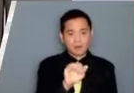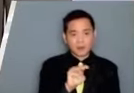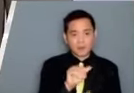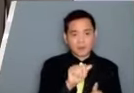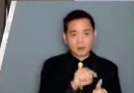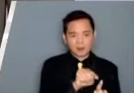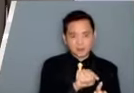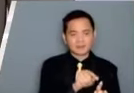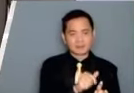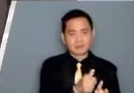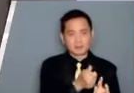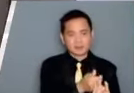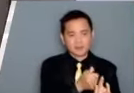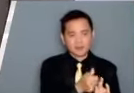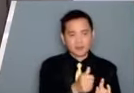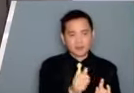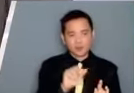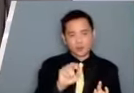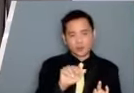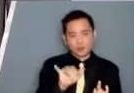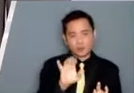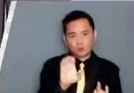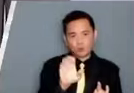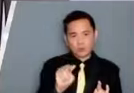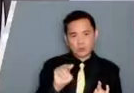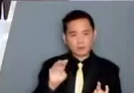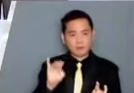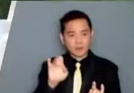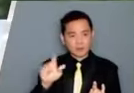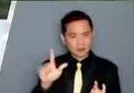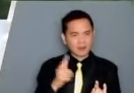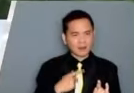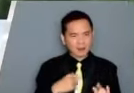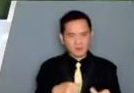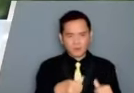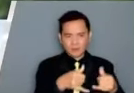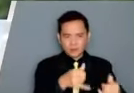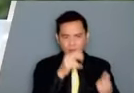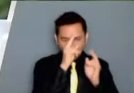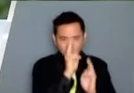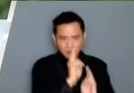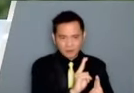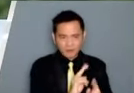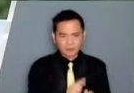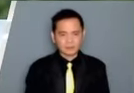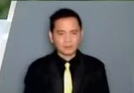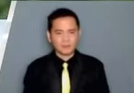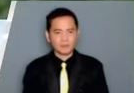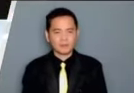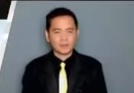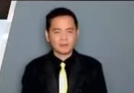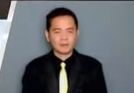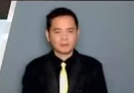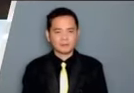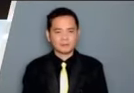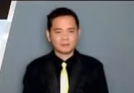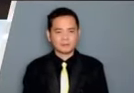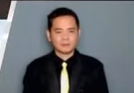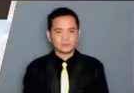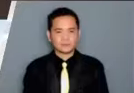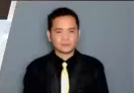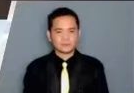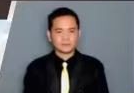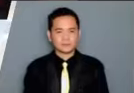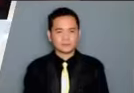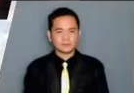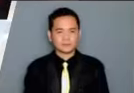Star Euwenn Mikaell. Lahat ng matutunan mo sa klase, matutunan mo rin sa kalye. Di nga ako